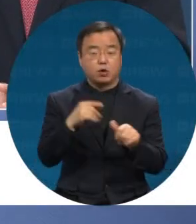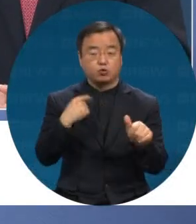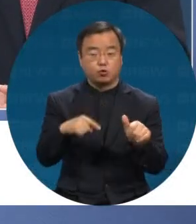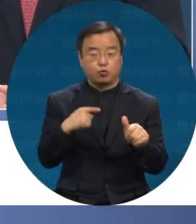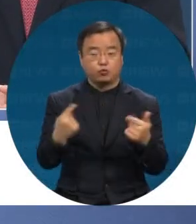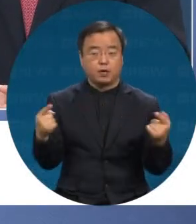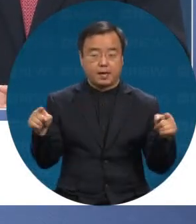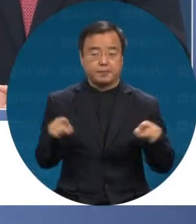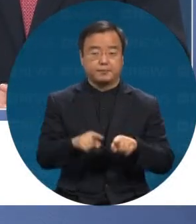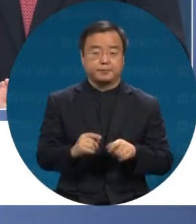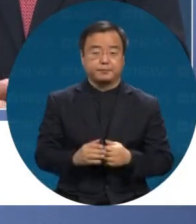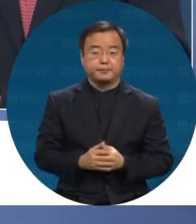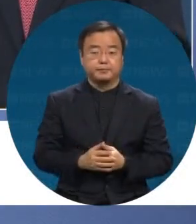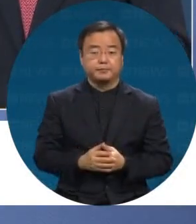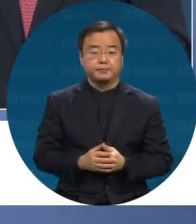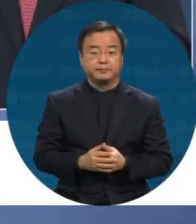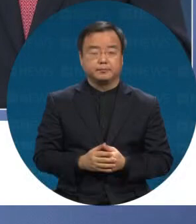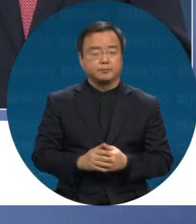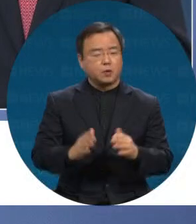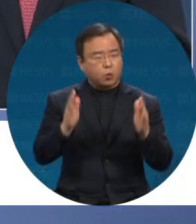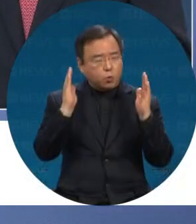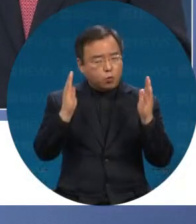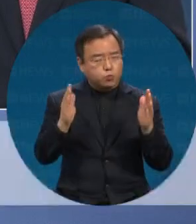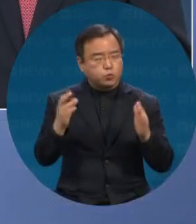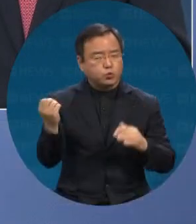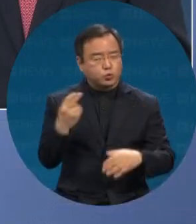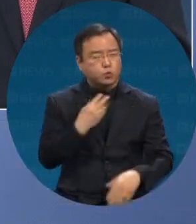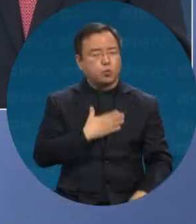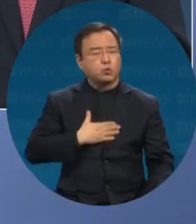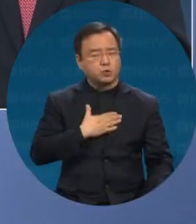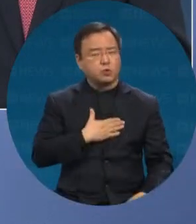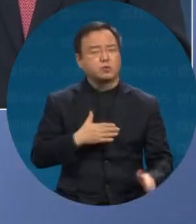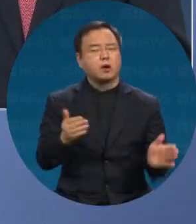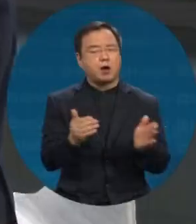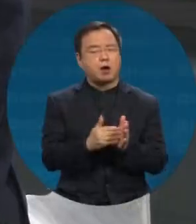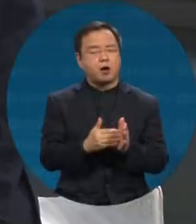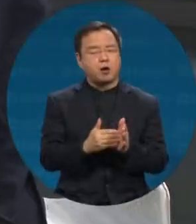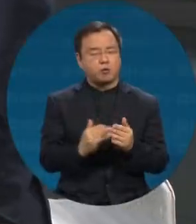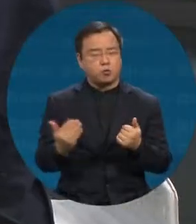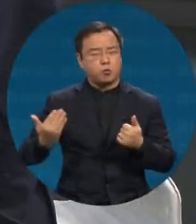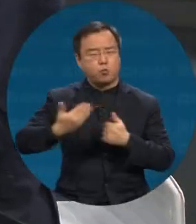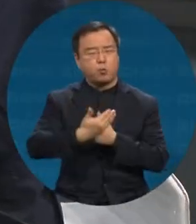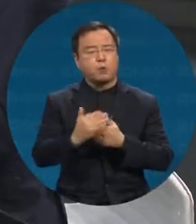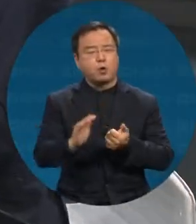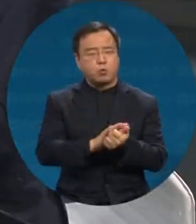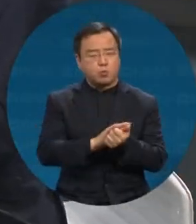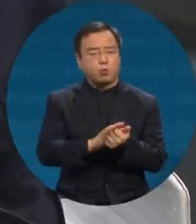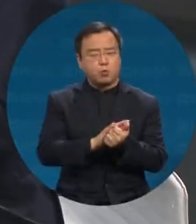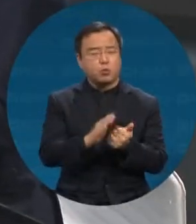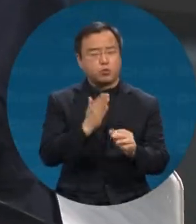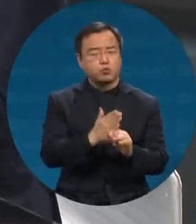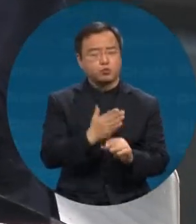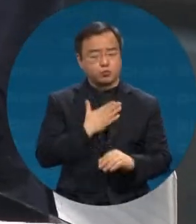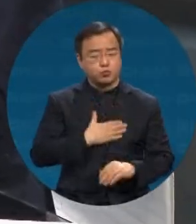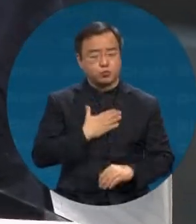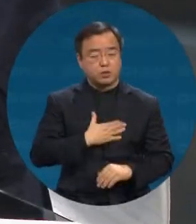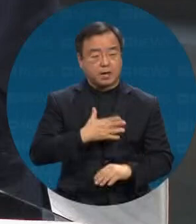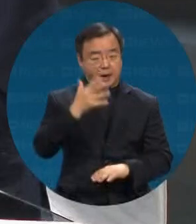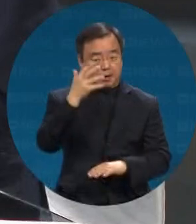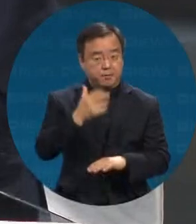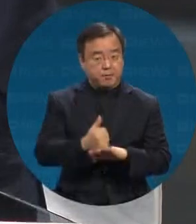그런 말씀을 드리겠습니다 학업은 물론이 정서적인 측면까지 잘 보듬고 있는 정착인 것 같습니다 예